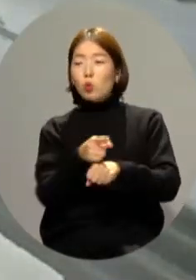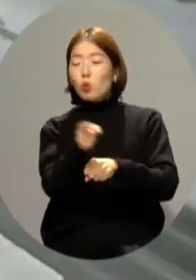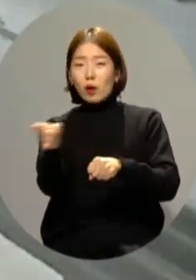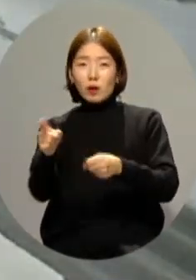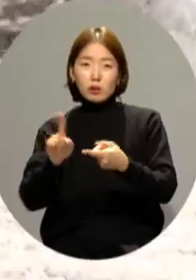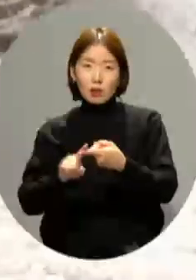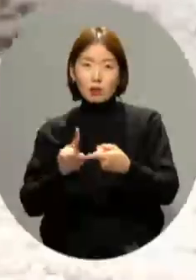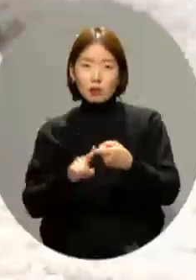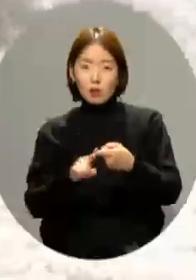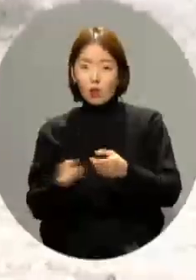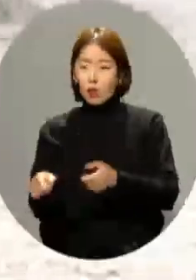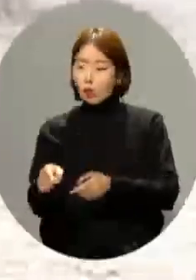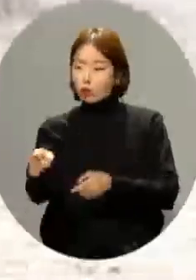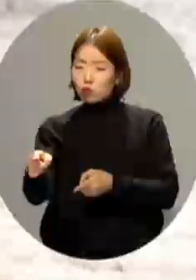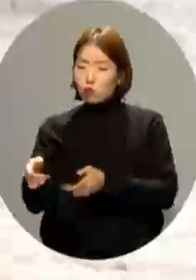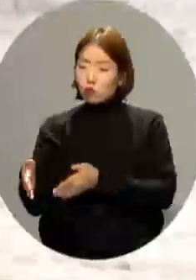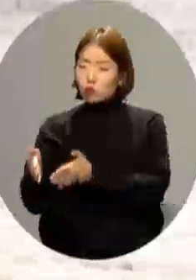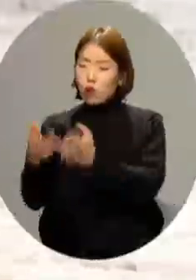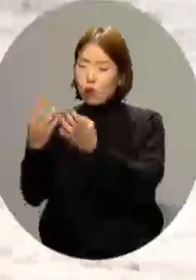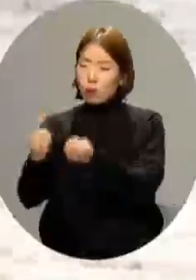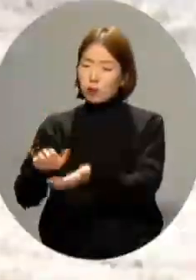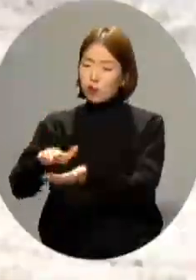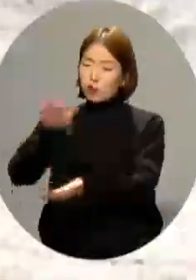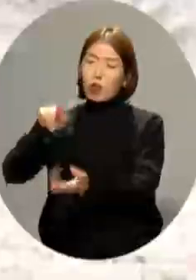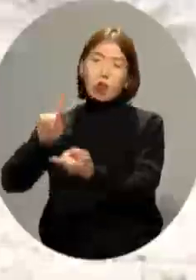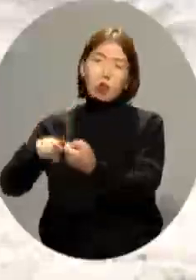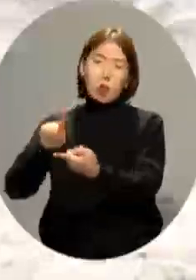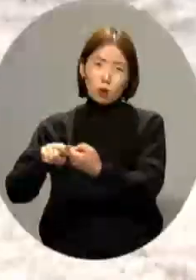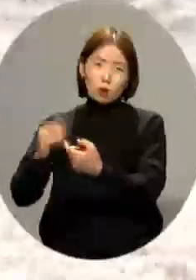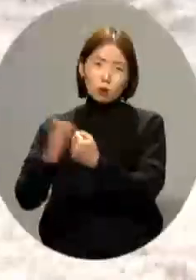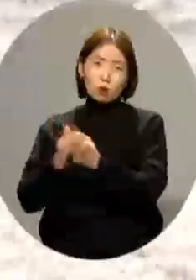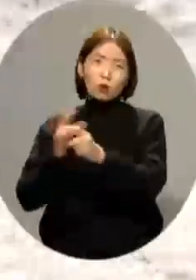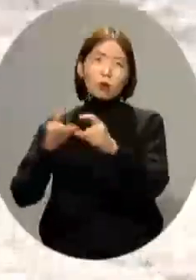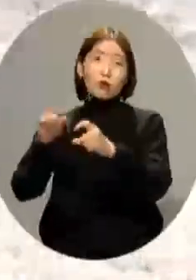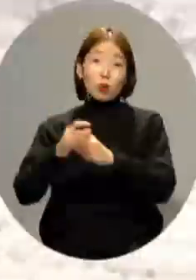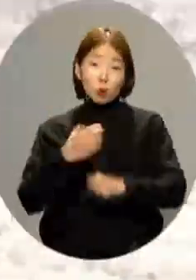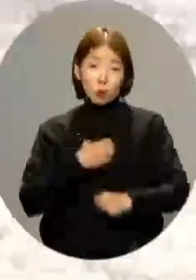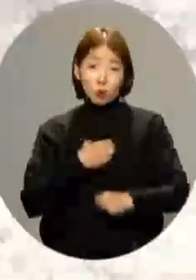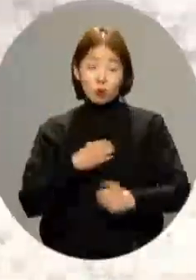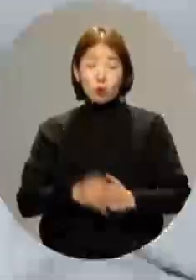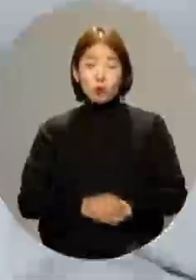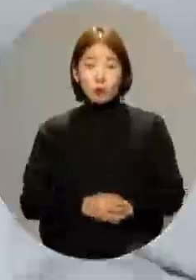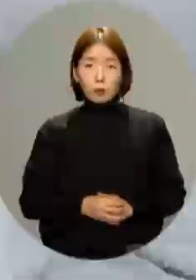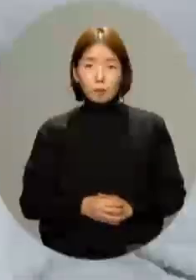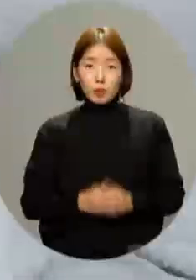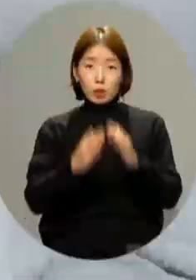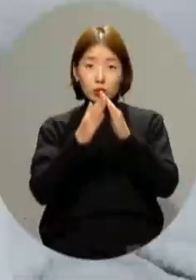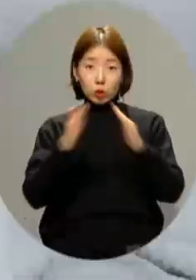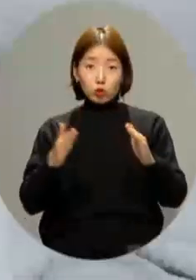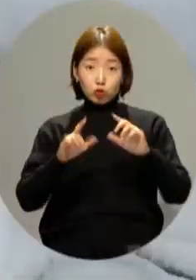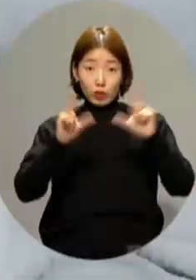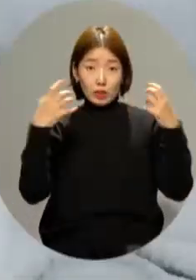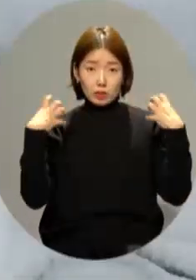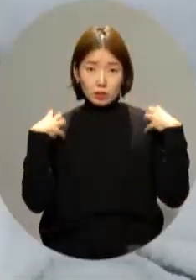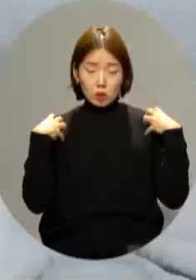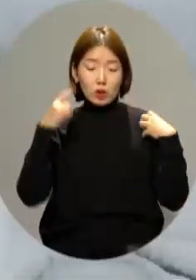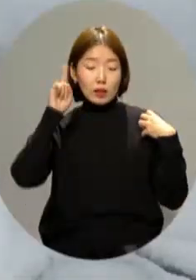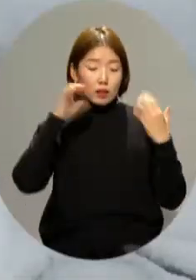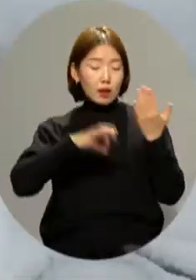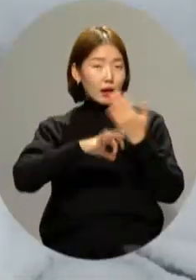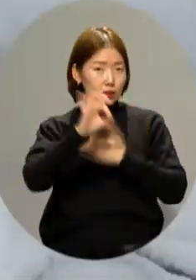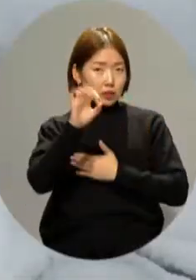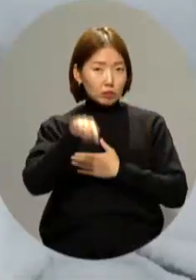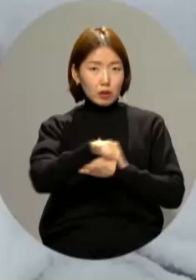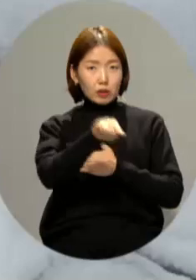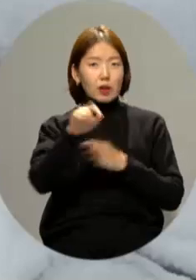제외하고는 갓길이나 주변에 많은 눈이 그대로 쌓여 있어 위태로운 모습입니다. 전주기상지청은 이번 폭설은 내일 오전